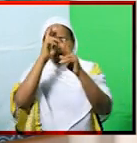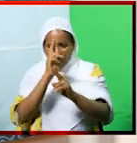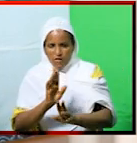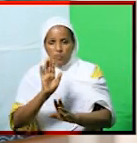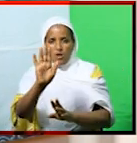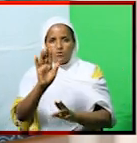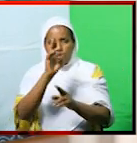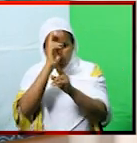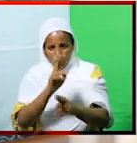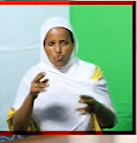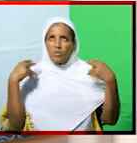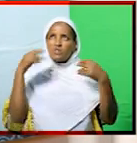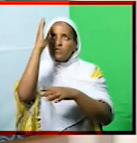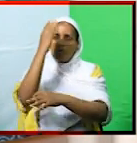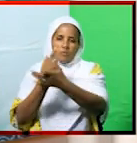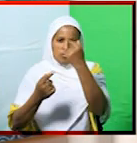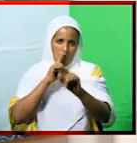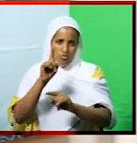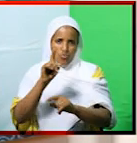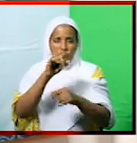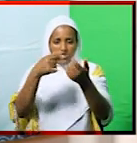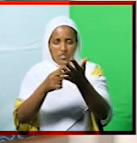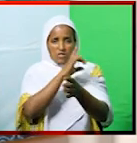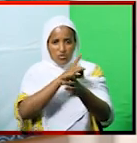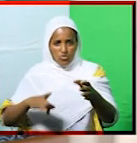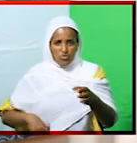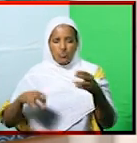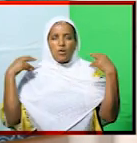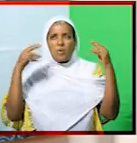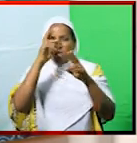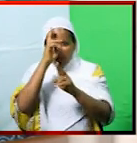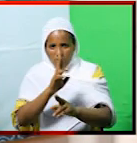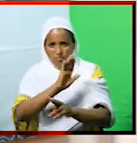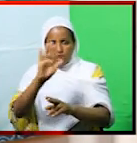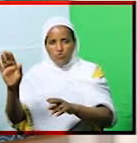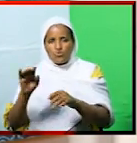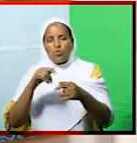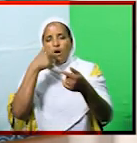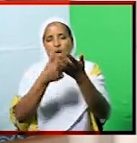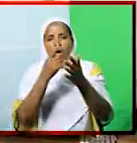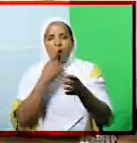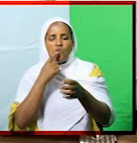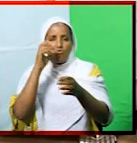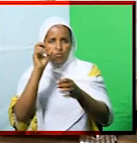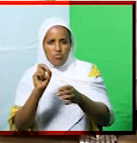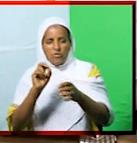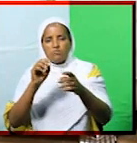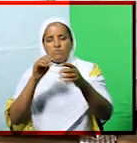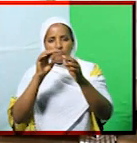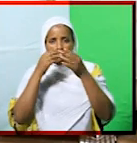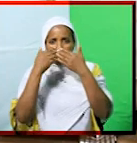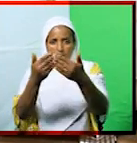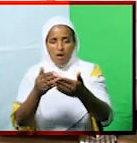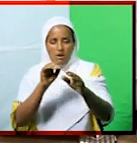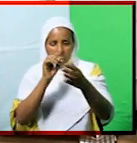የመላእክት ክብራቸው። እንግዲህ ክብሮሙ ለመላእክት እግዚአብሔር ብቻ ነው። ስለዚህ ክርስቶስን የመላእክት ክብራቸው አክሊሉ ምስላቡ አክሊሎሙ ለመላእክት ተብሎ